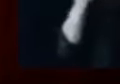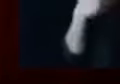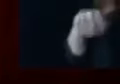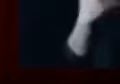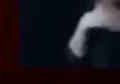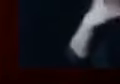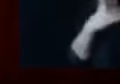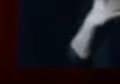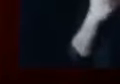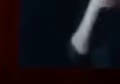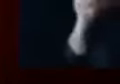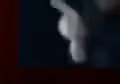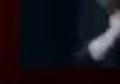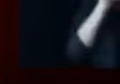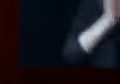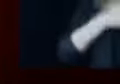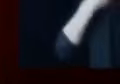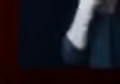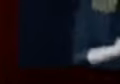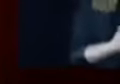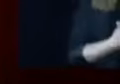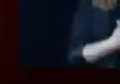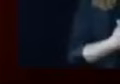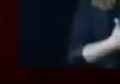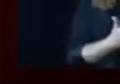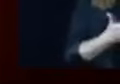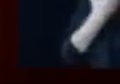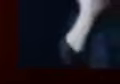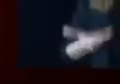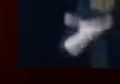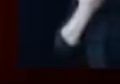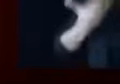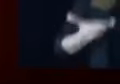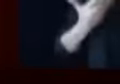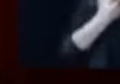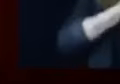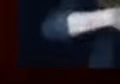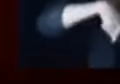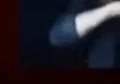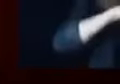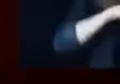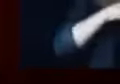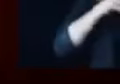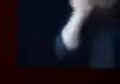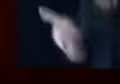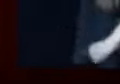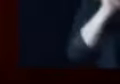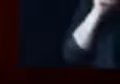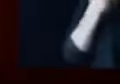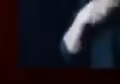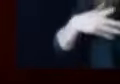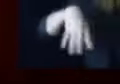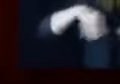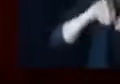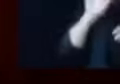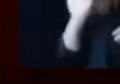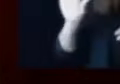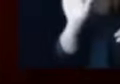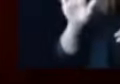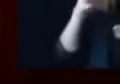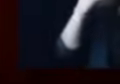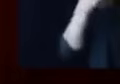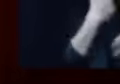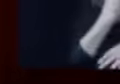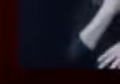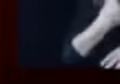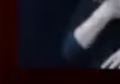altra riunione per la giunta, però. Stavo dicendo, l'assessore Granelli si era anche preso i meriti dello sgombero,